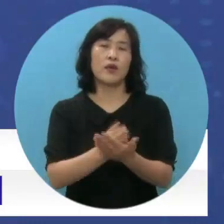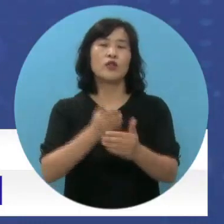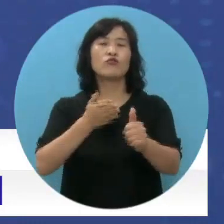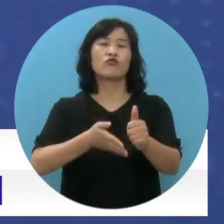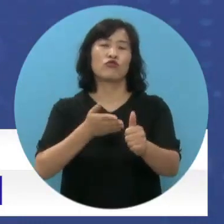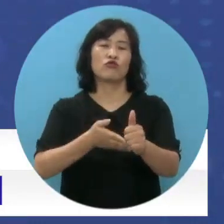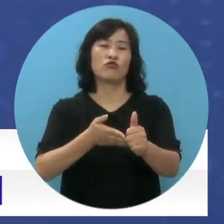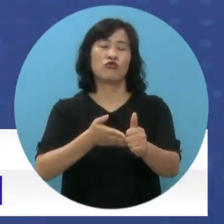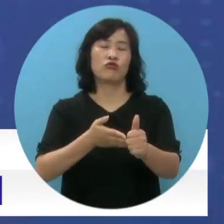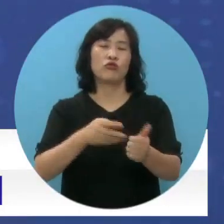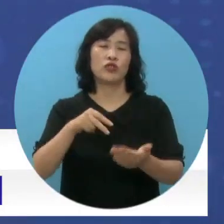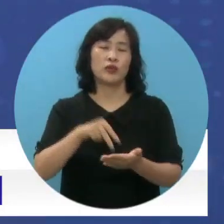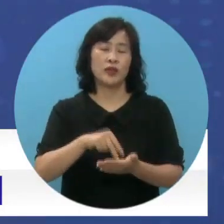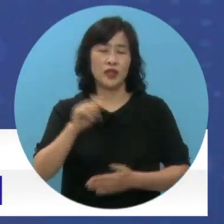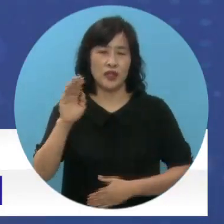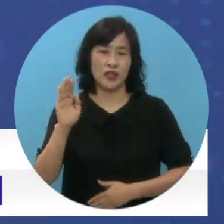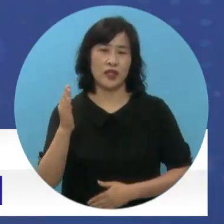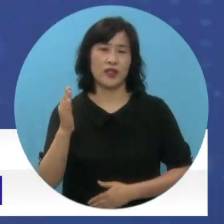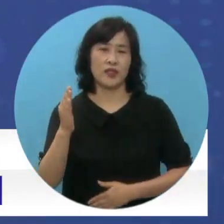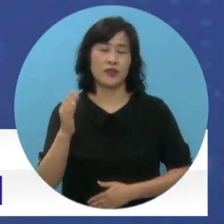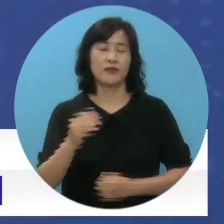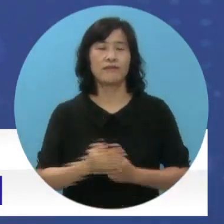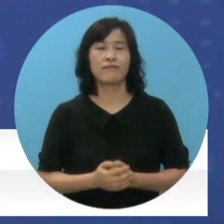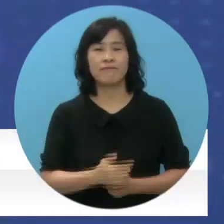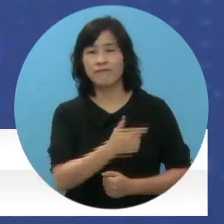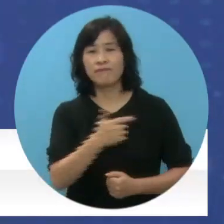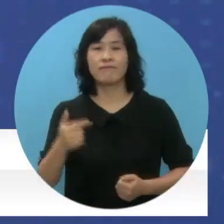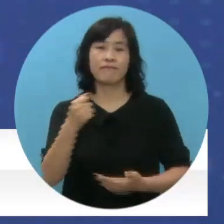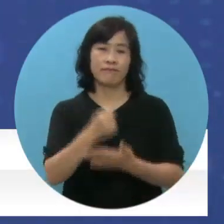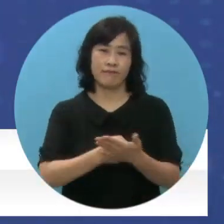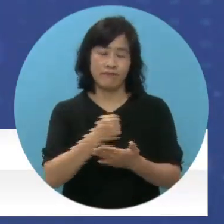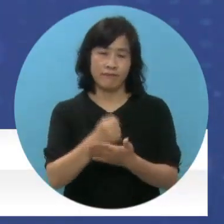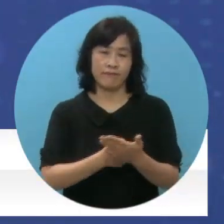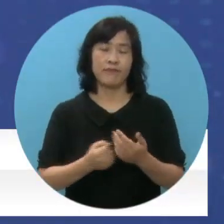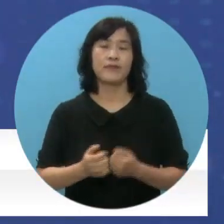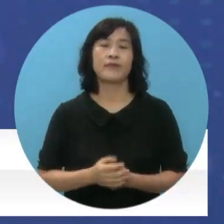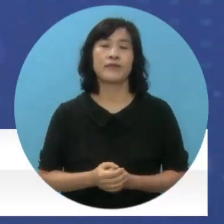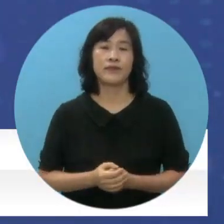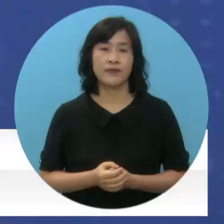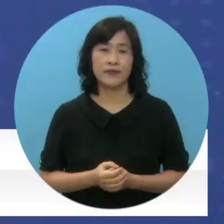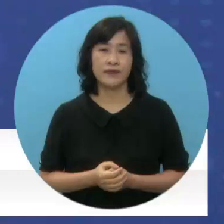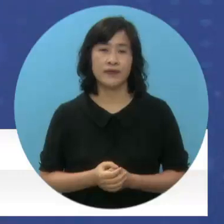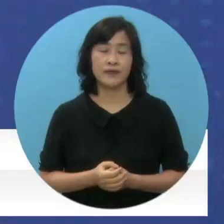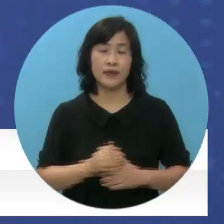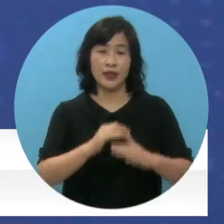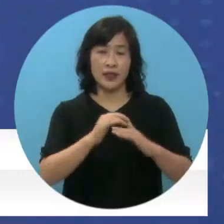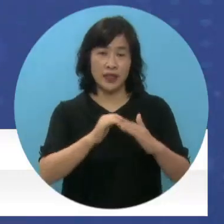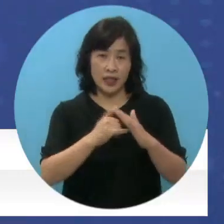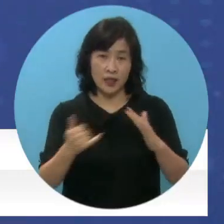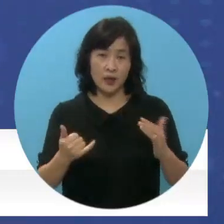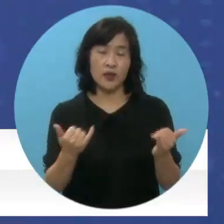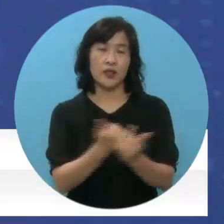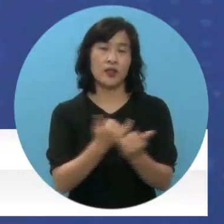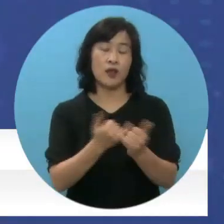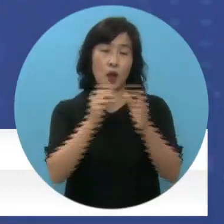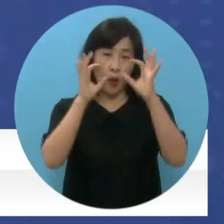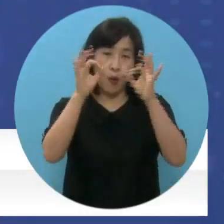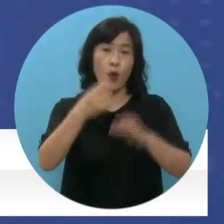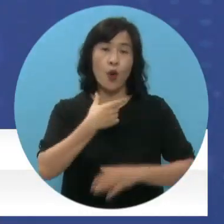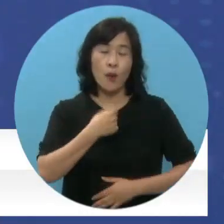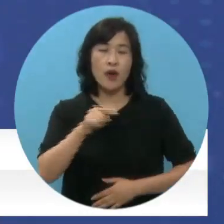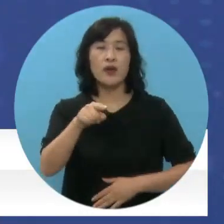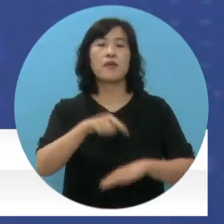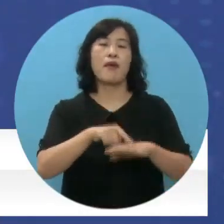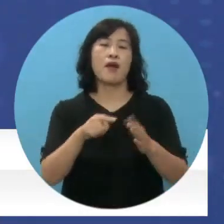이동을 자제해달라고 부탁드리는 상황이 너무나 안타깝습니다. 가족 친지들을